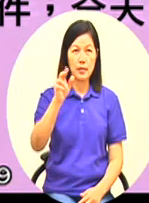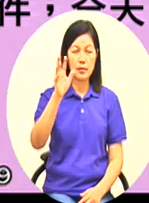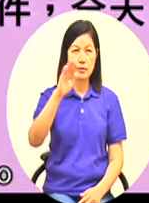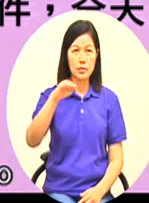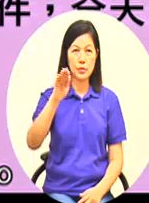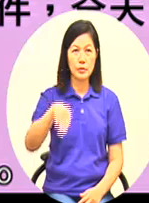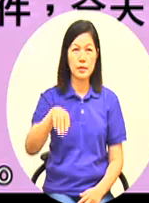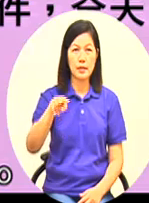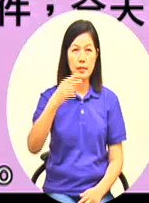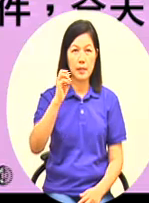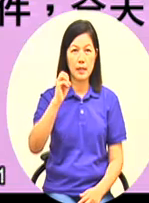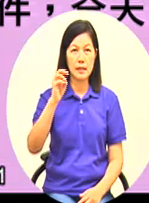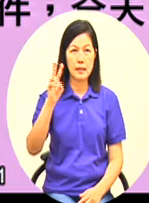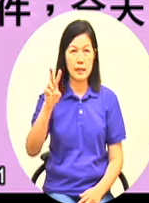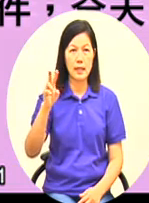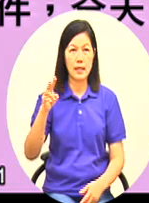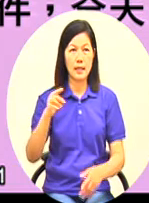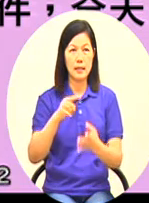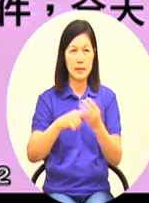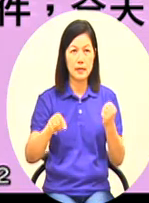69202件那送了